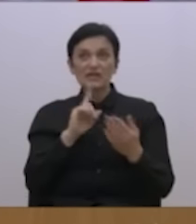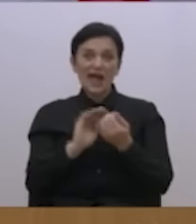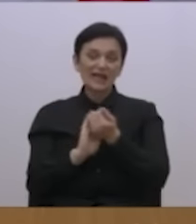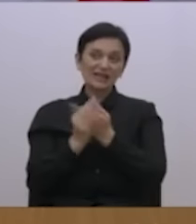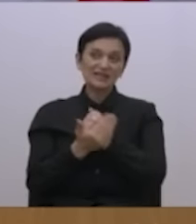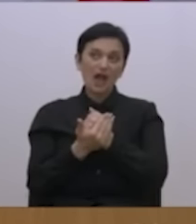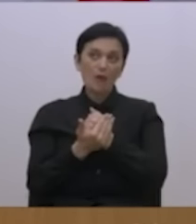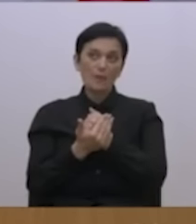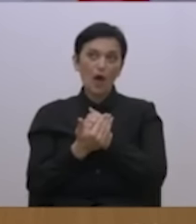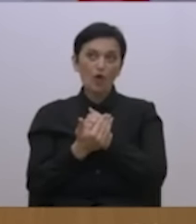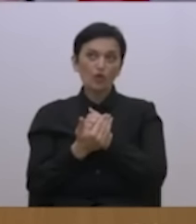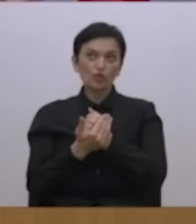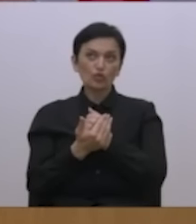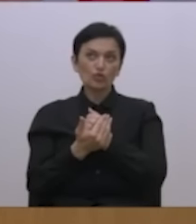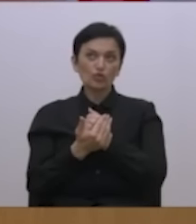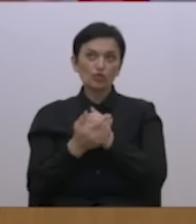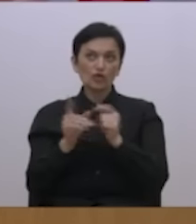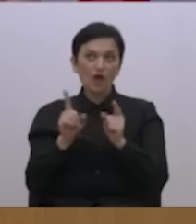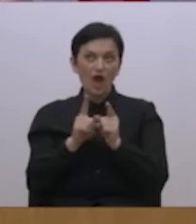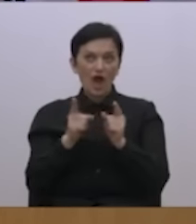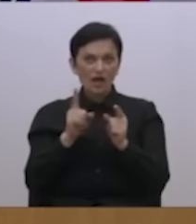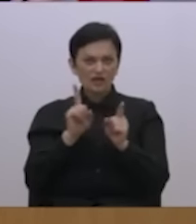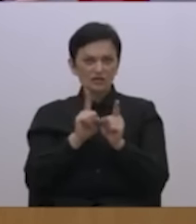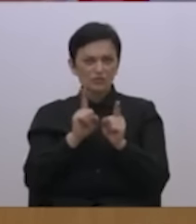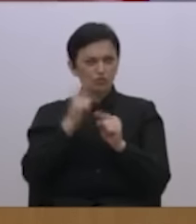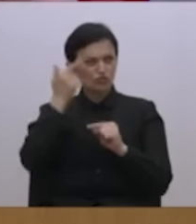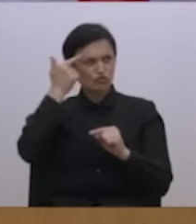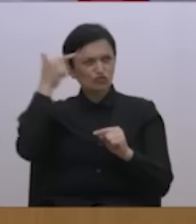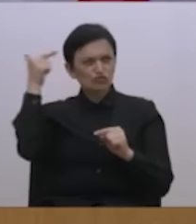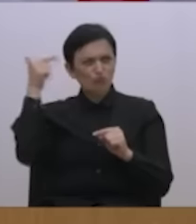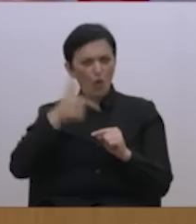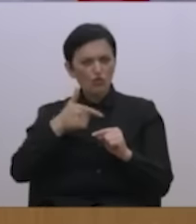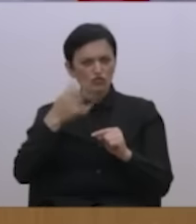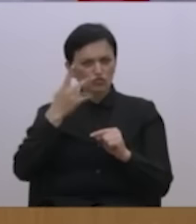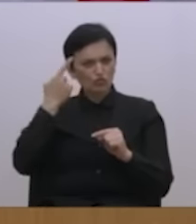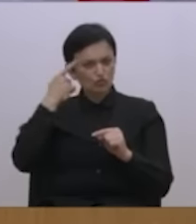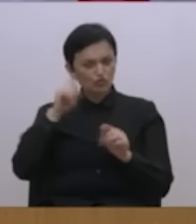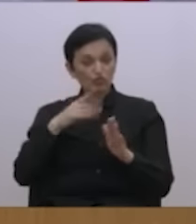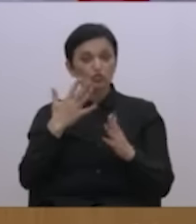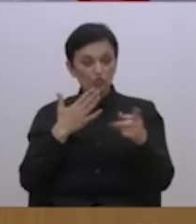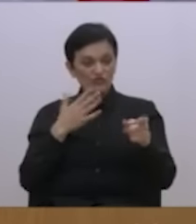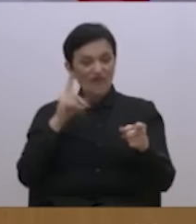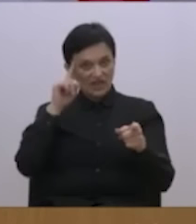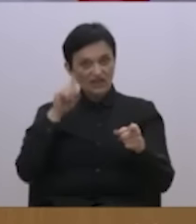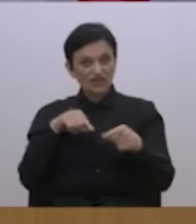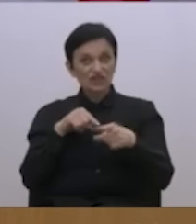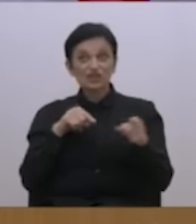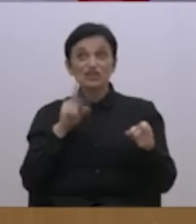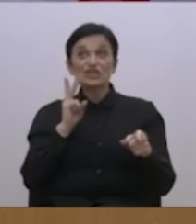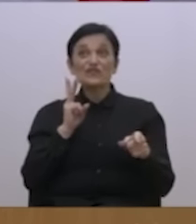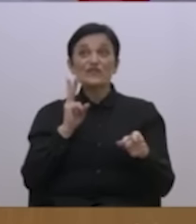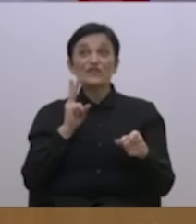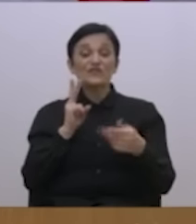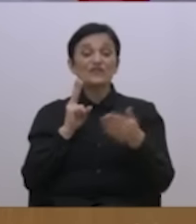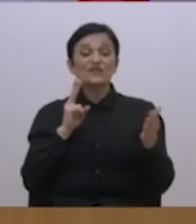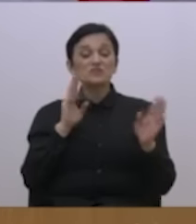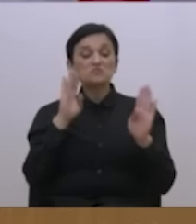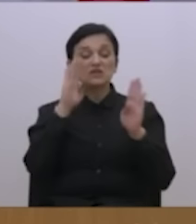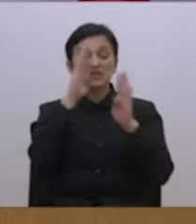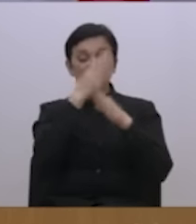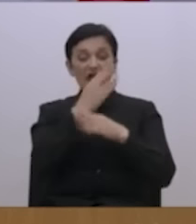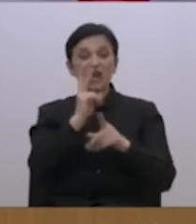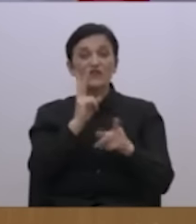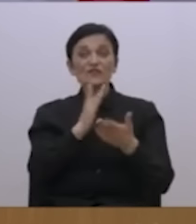დამალულები არიან, რაღაცა ისეთი ეზოთერული ცოდნა საჭირო რომ ვიცოდეთ, თუ თქვენ ციცით ვინ არის თქვენი მტერი